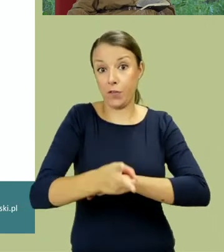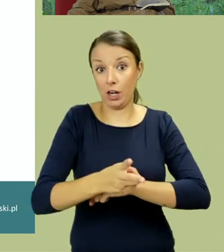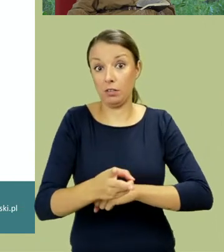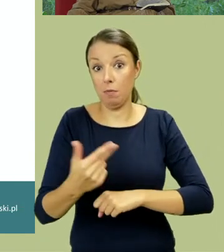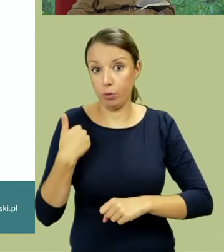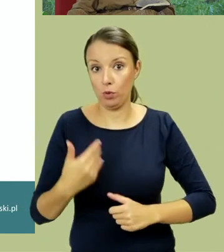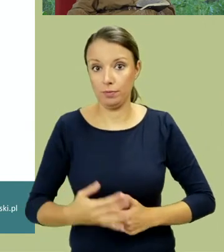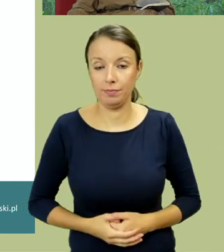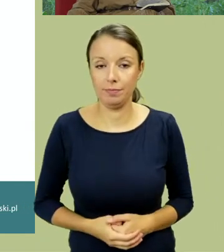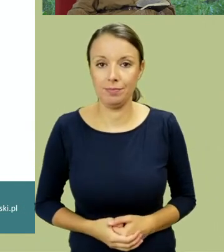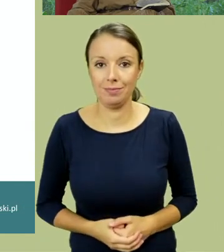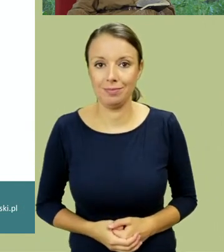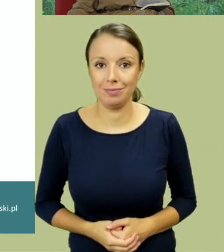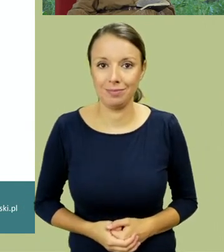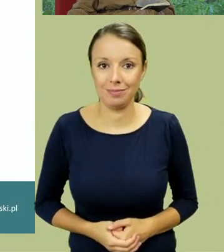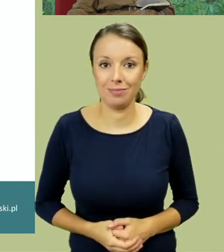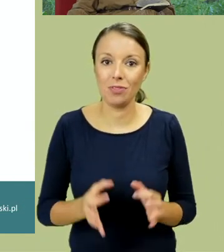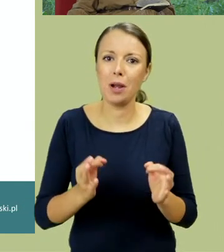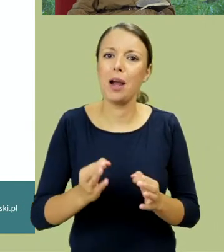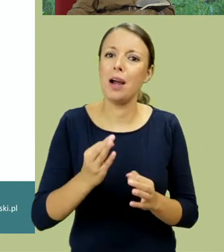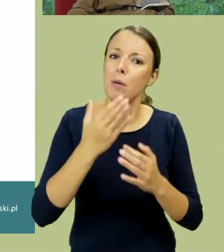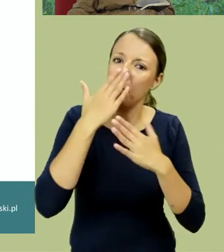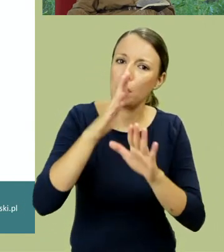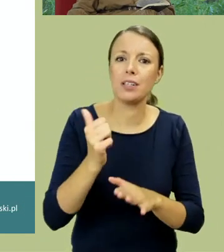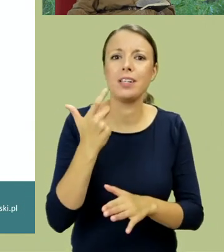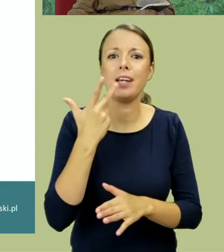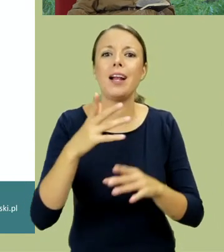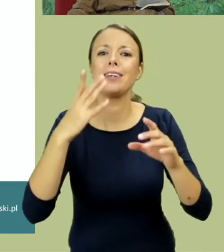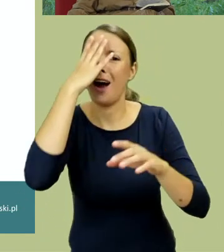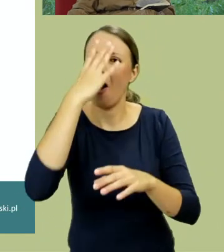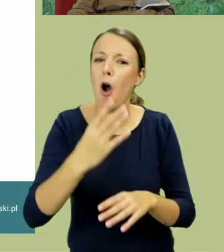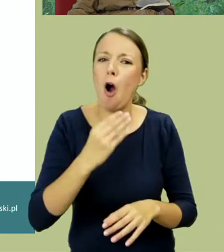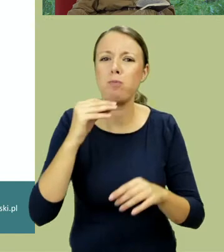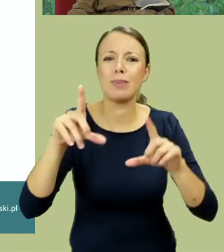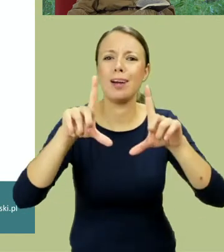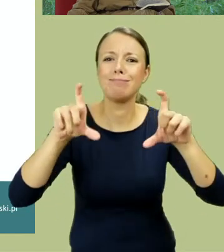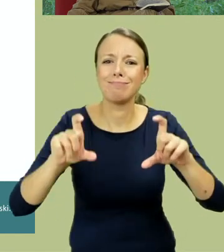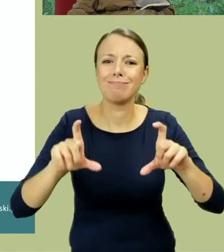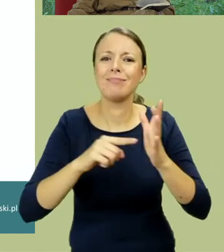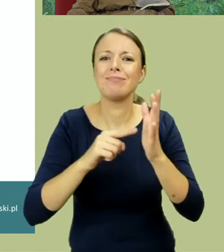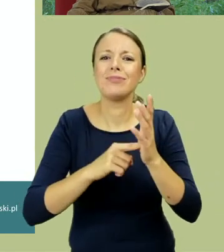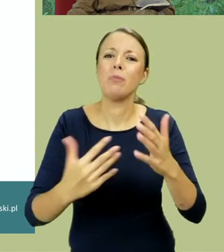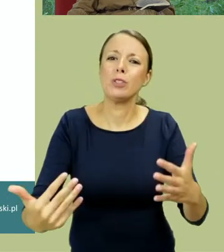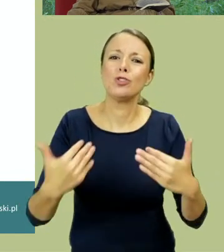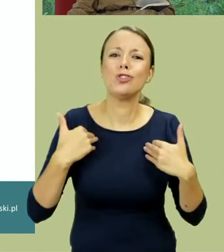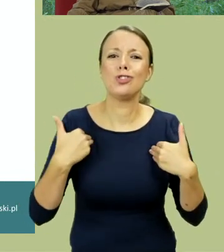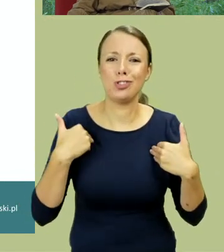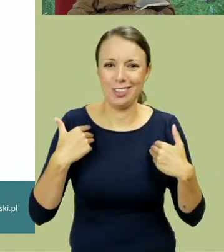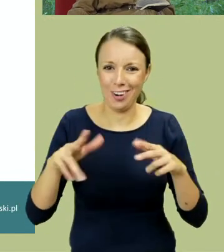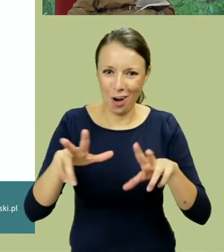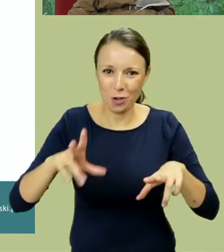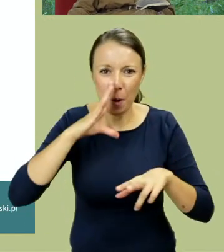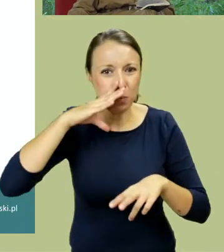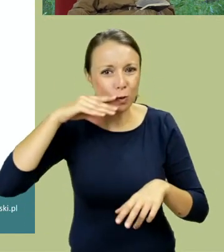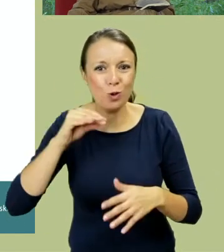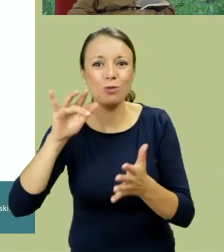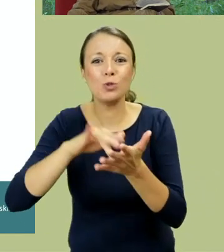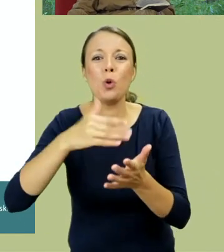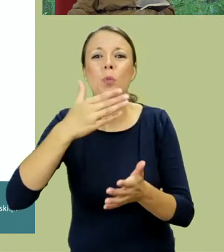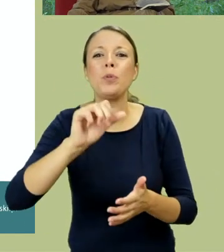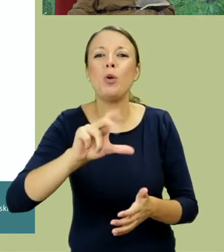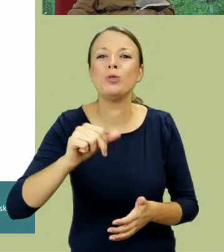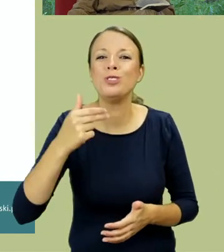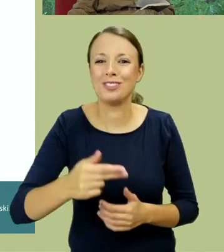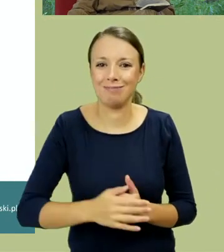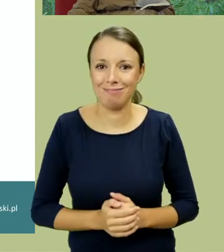Kilka może obrazków z życia rodziny Piłsudskich tutaj w Milusinie. I ten pierwszy, Józef